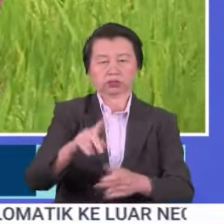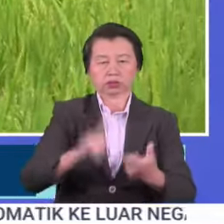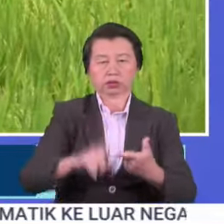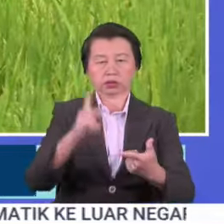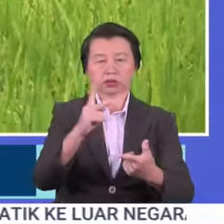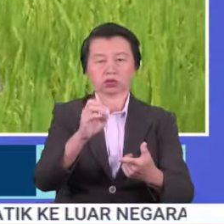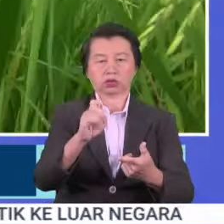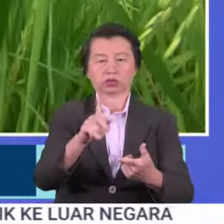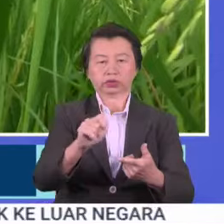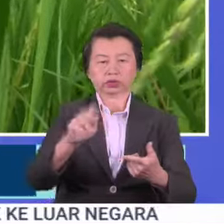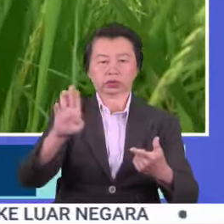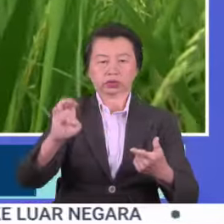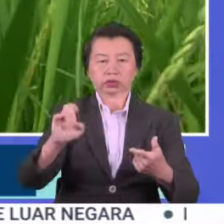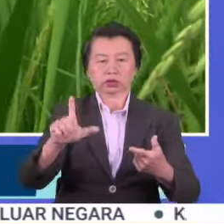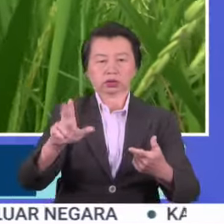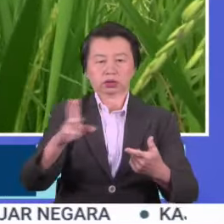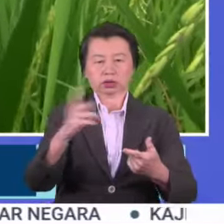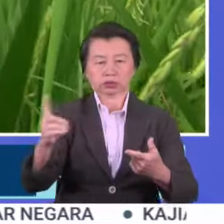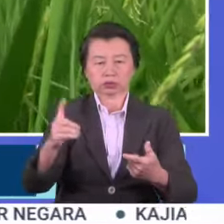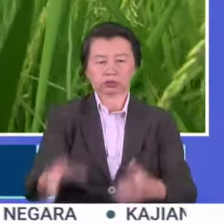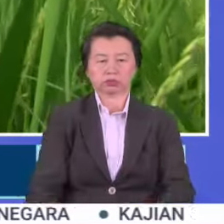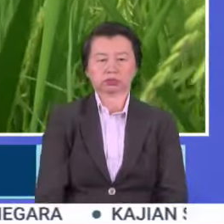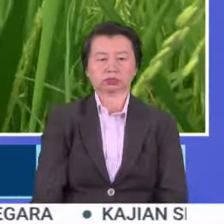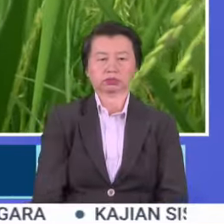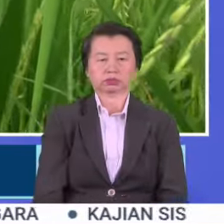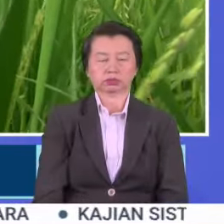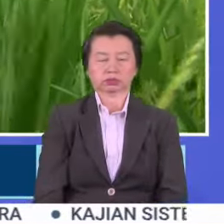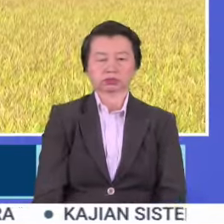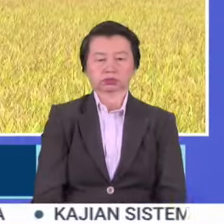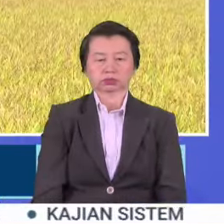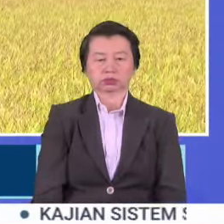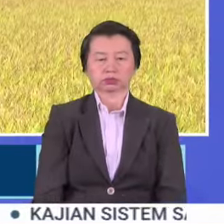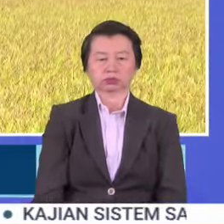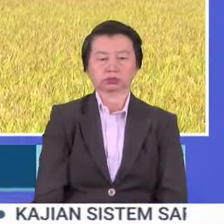Belud, manakala lebih 2,000 hektar di Batalupar, Sarawak.